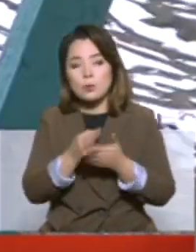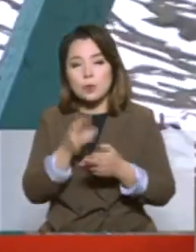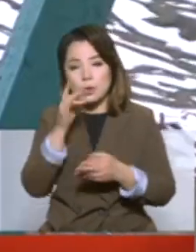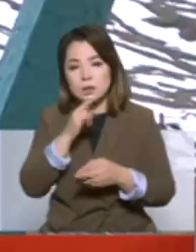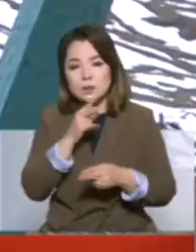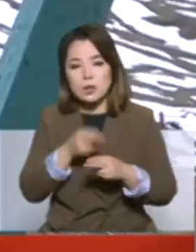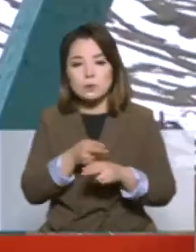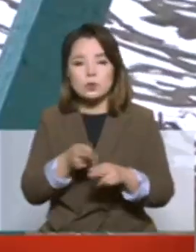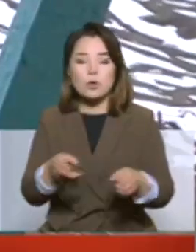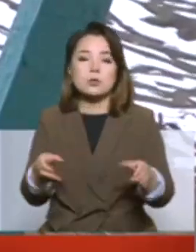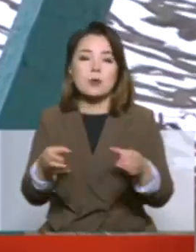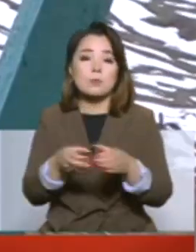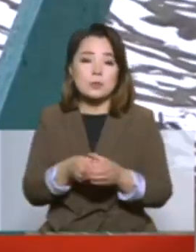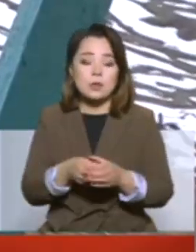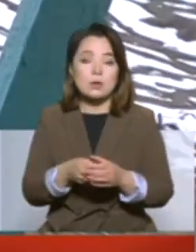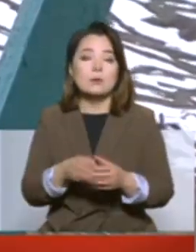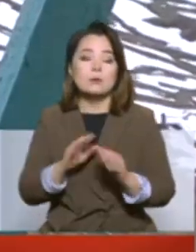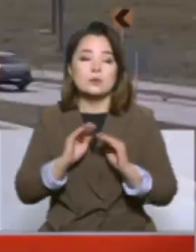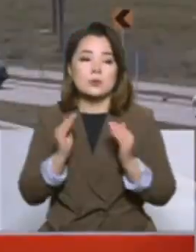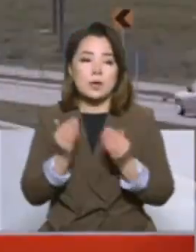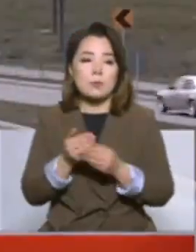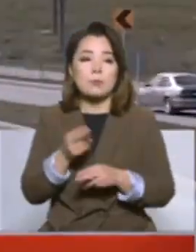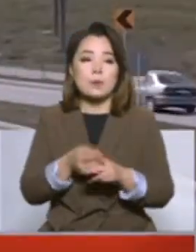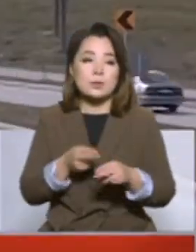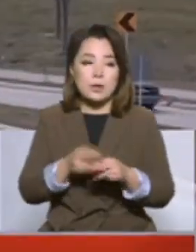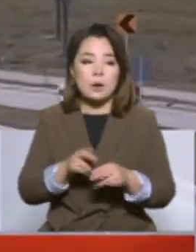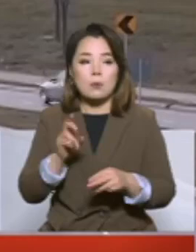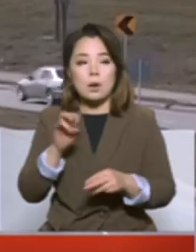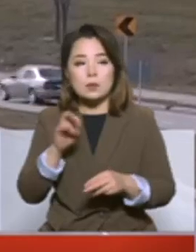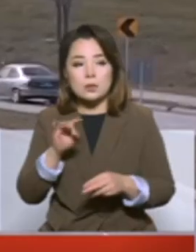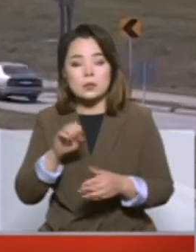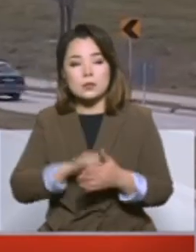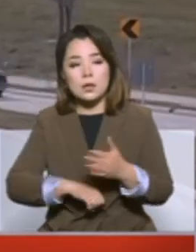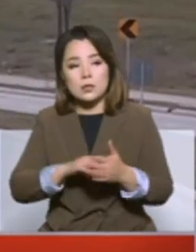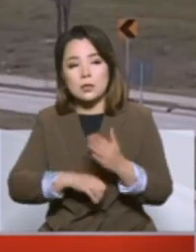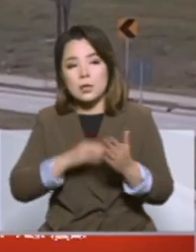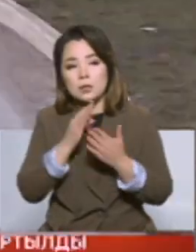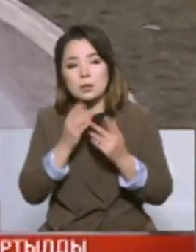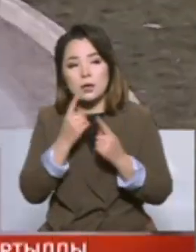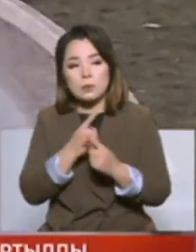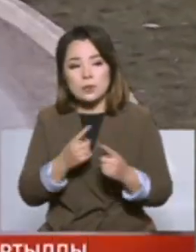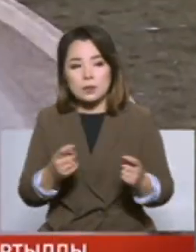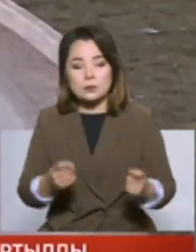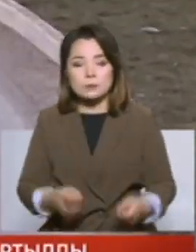компаниясы апатқа қоршауға бекітілген металл баннер себеп болғанын хабарлаған.